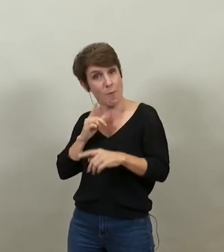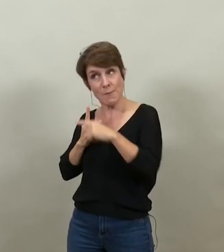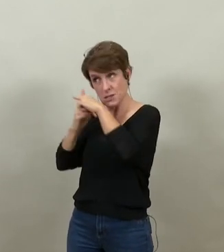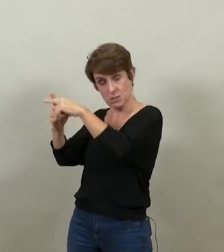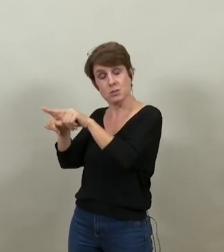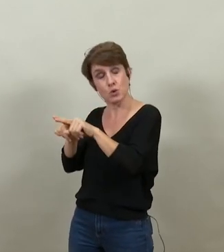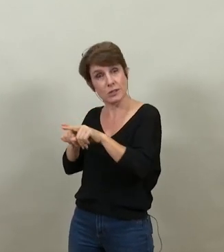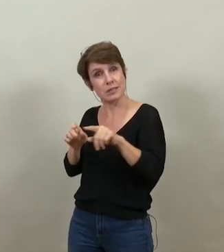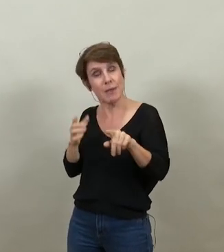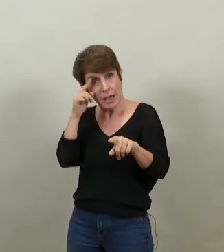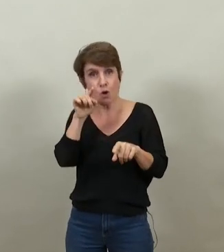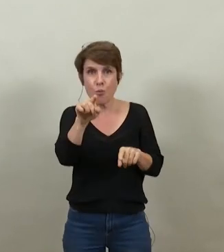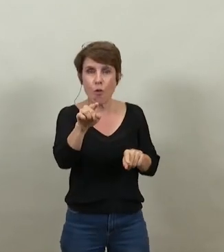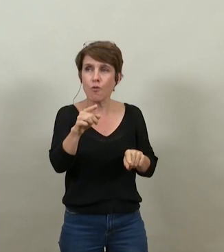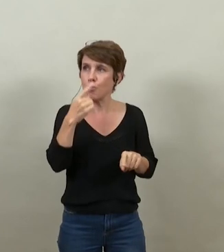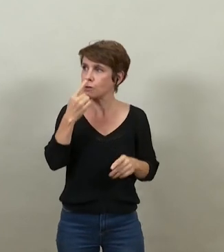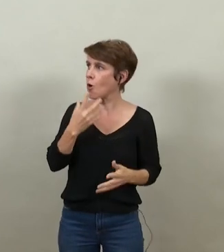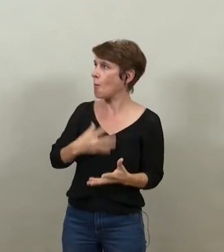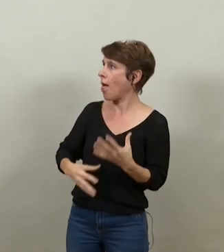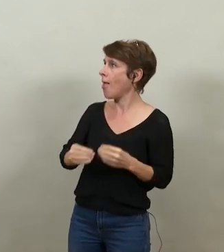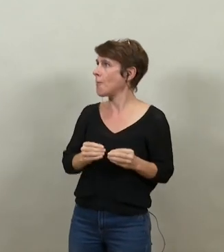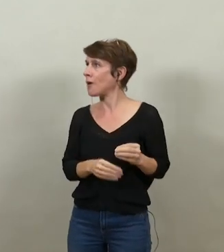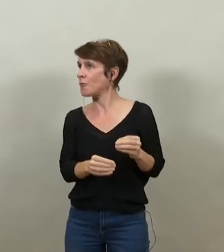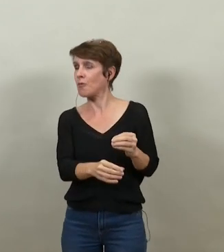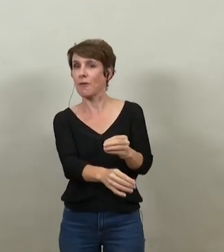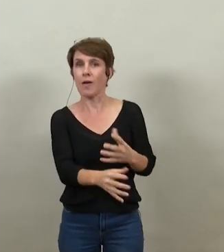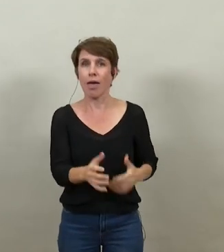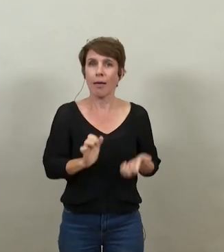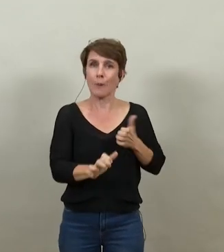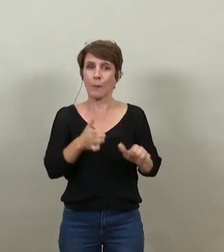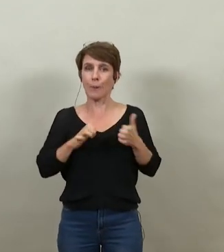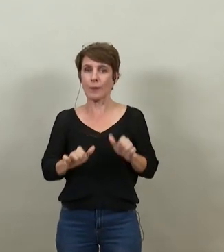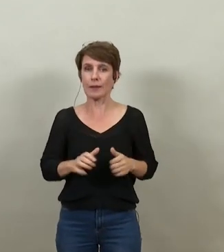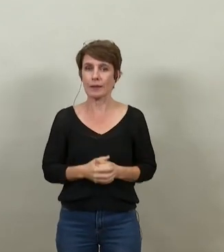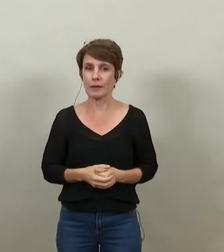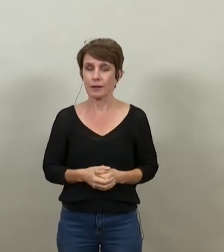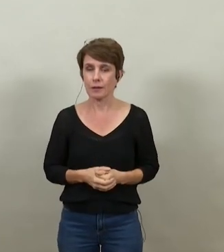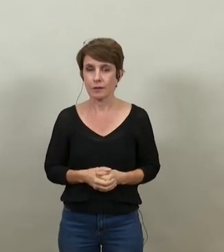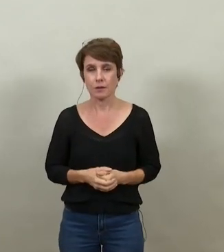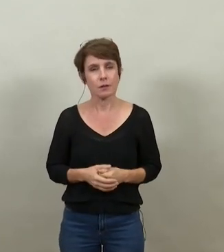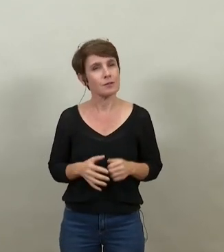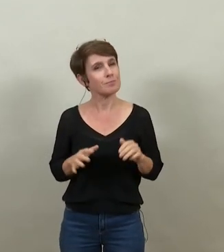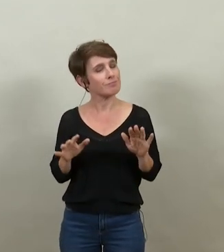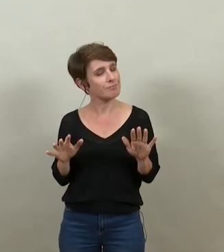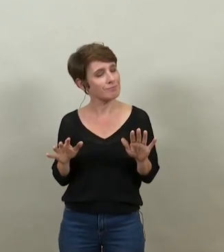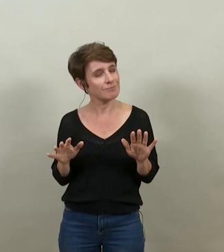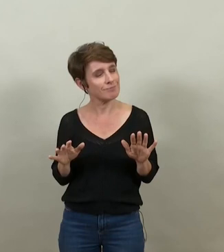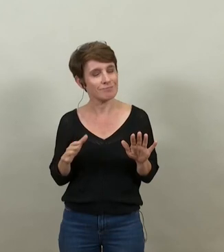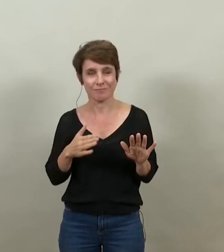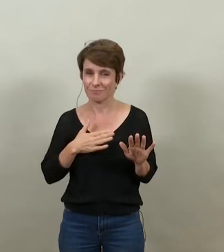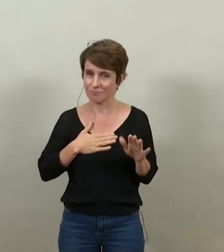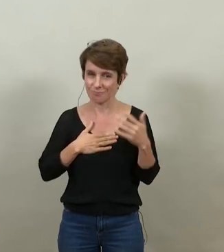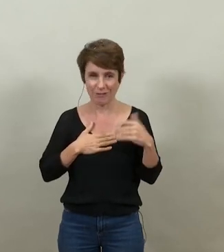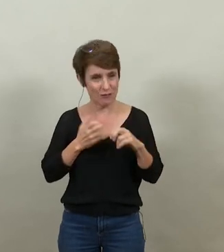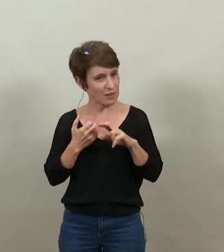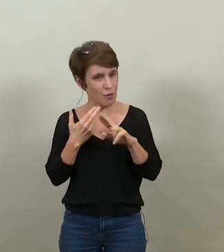l'occurrence pour vous on vous sent beaucoup moins prolixe sur le sujet je me suis largement exprimé sur le sujet